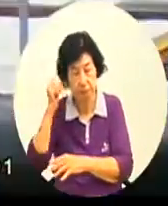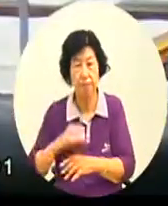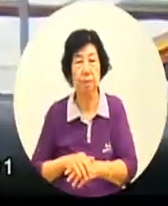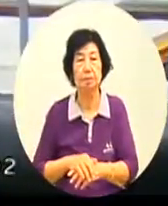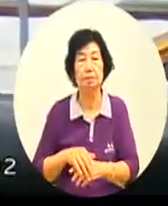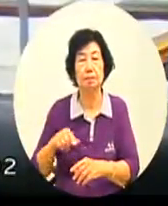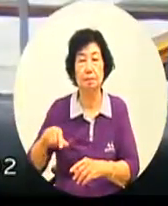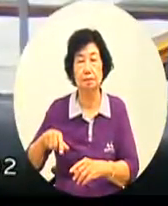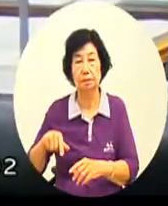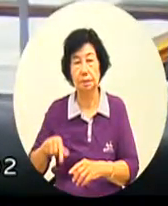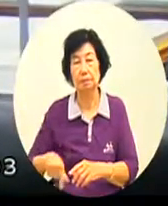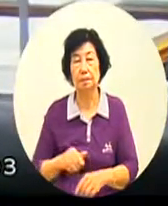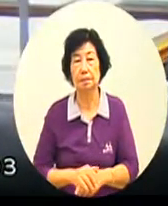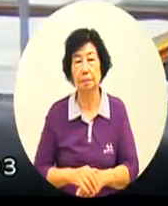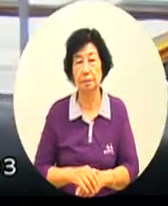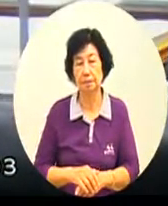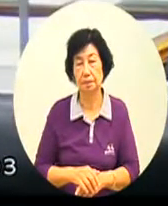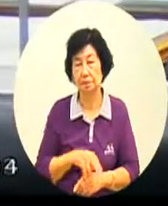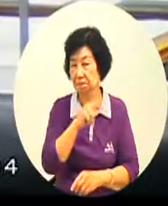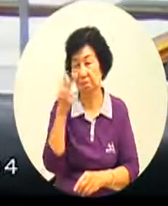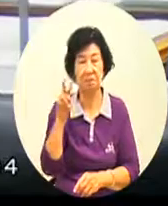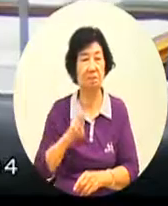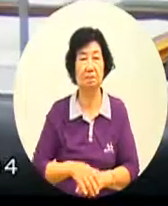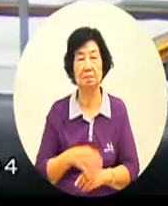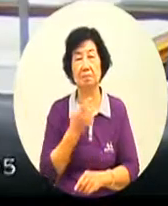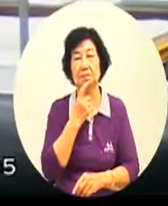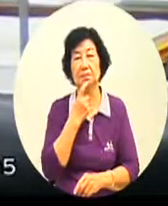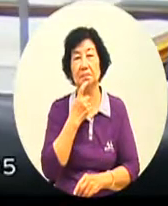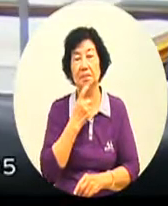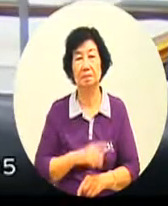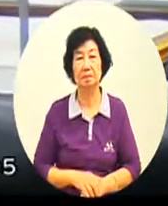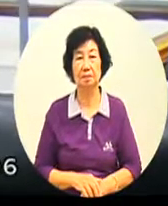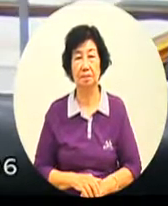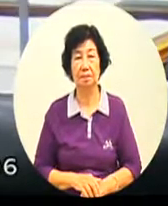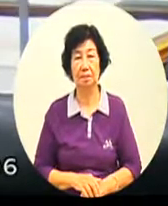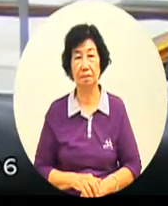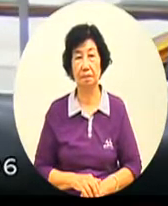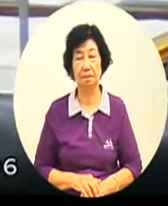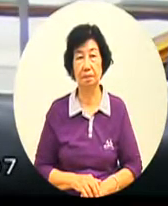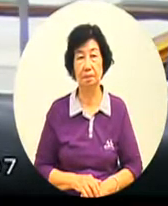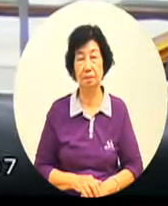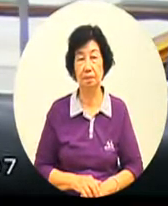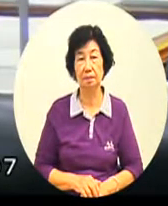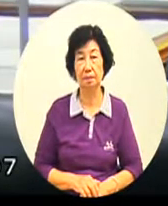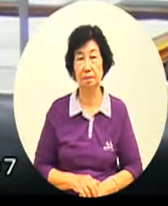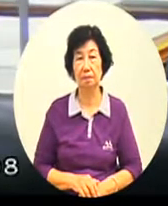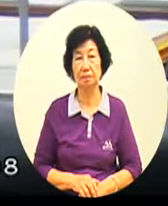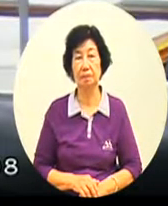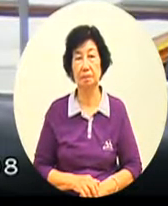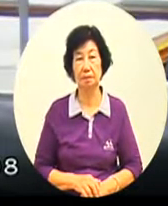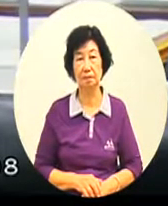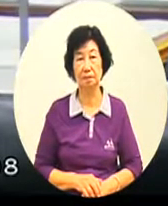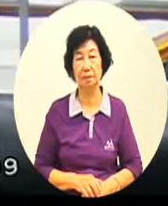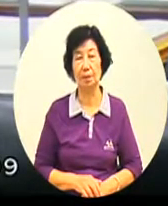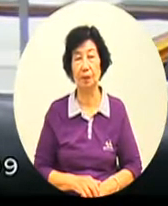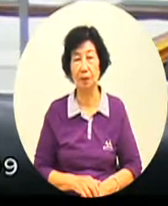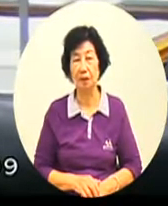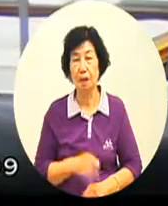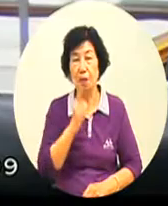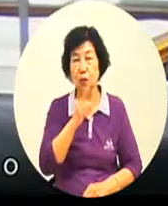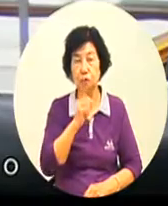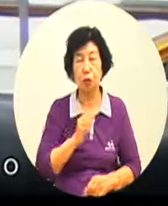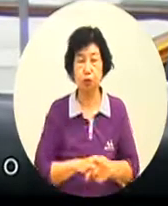是看不出来是什么回答、啊，主委。 我想我们的族人 这么模糊啊，人不用做到这么模糊啊。 是啊，